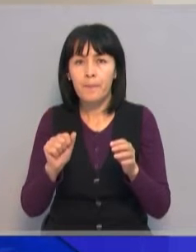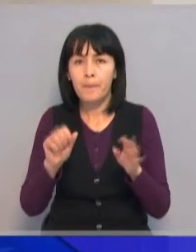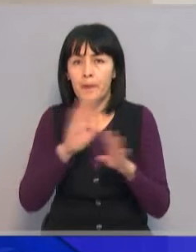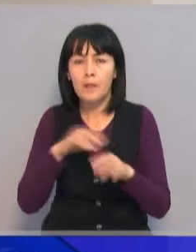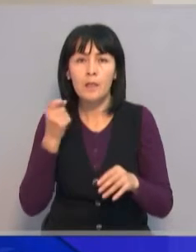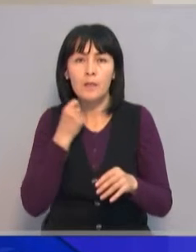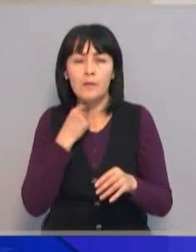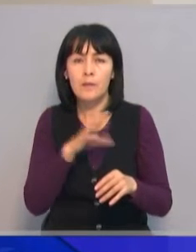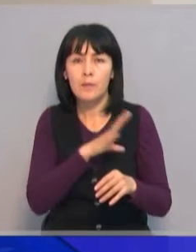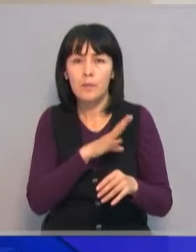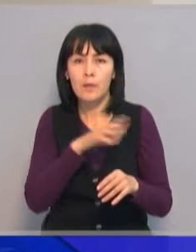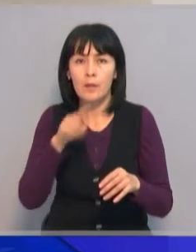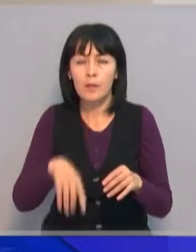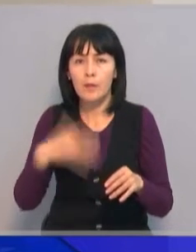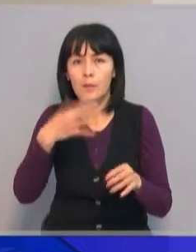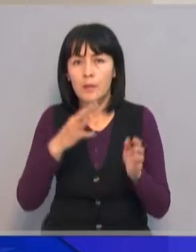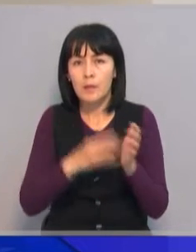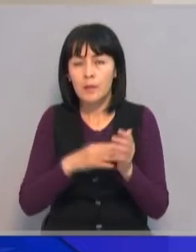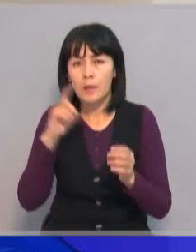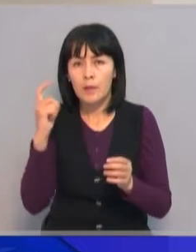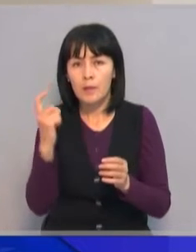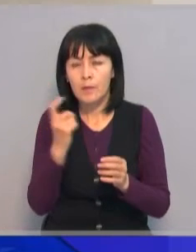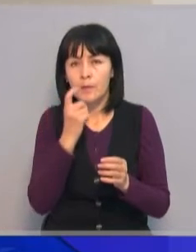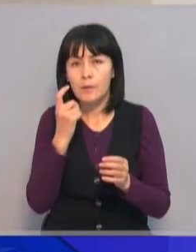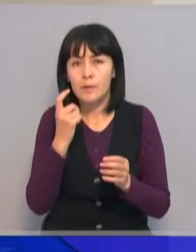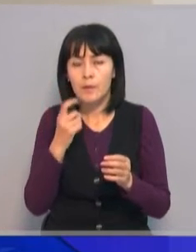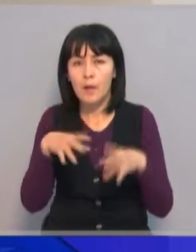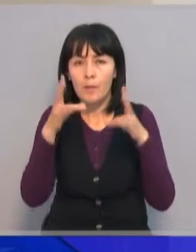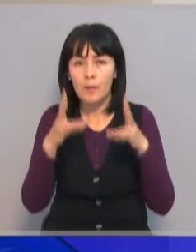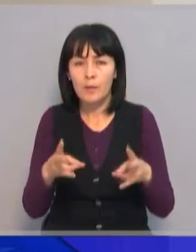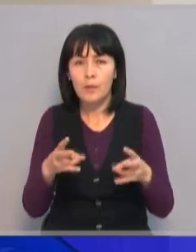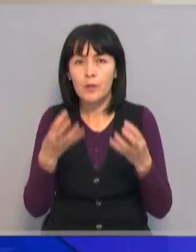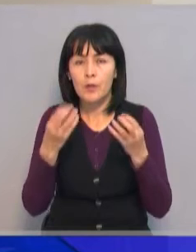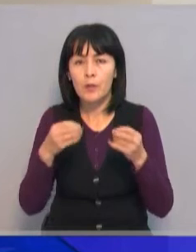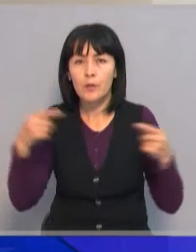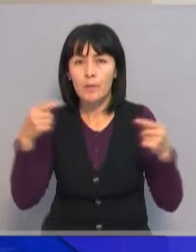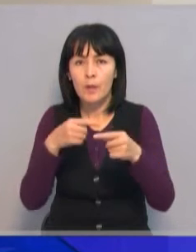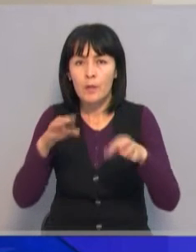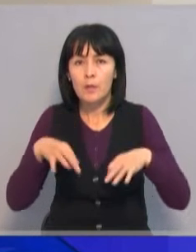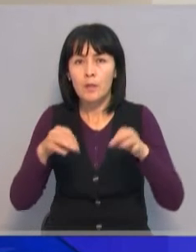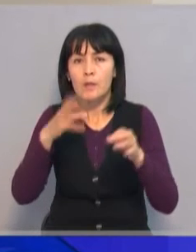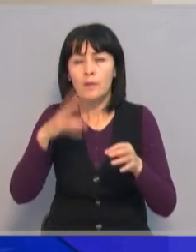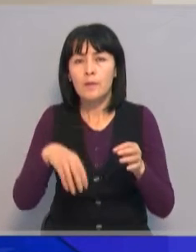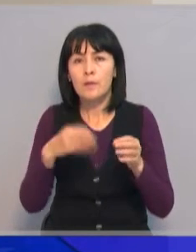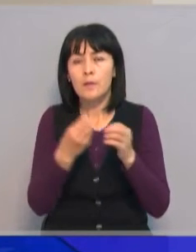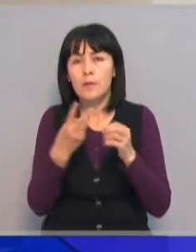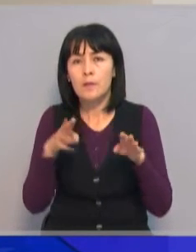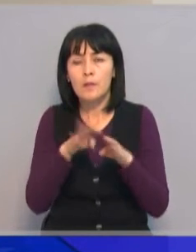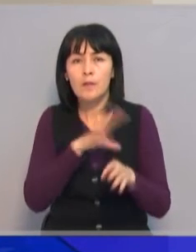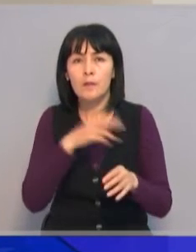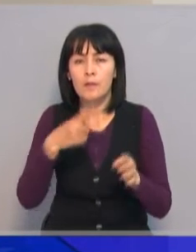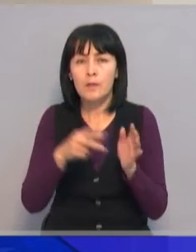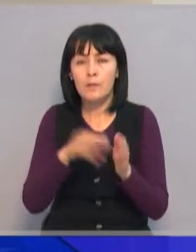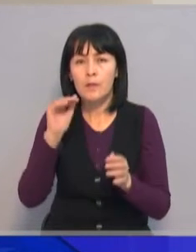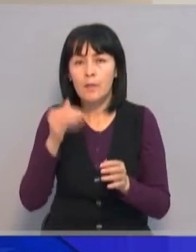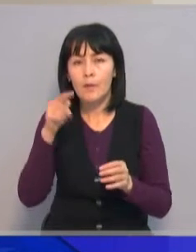нейтральном состоянии, езду в нейтральном состоянии у нас было 59 правонарушений. Также выезд на встречную у нас 596 часть 3 у нас выявлено 28